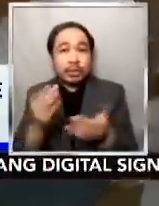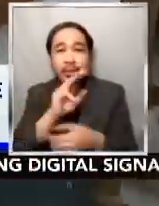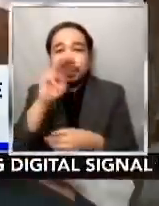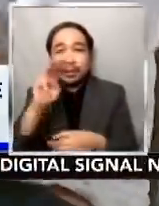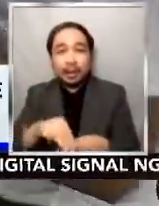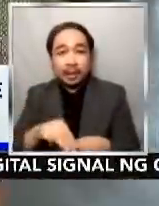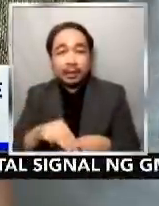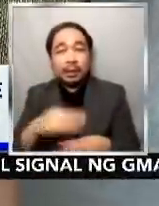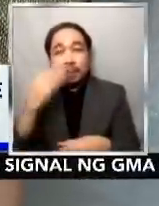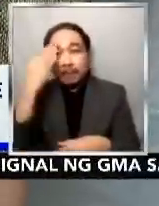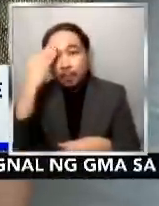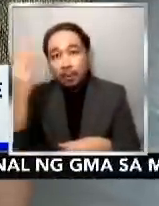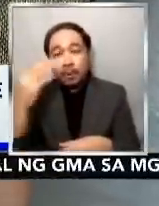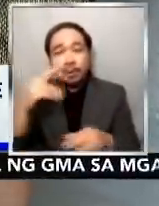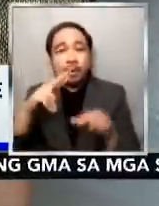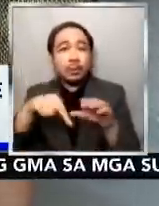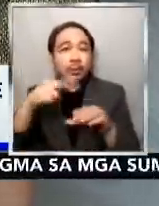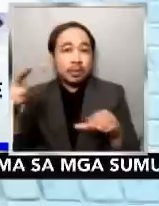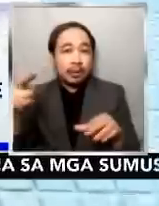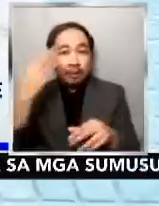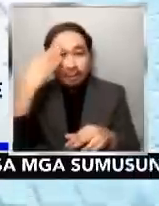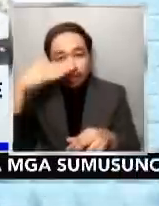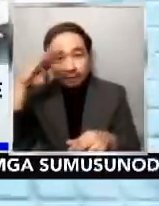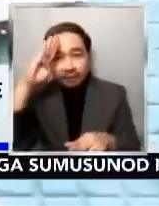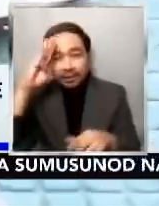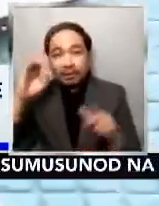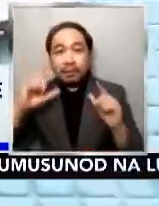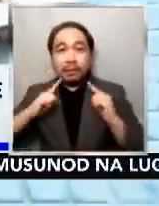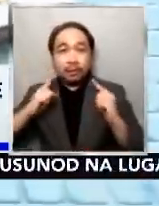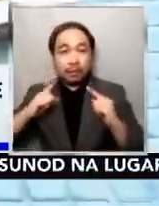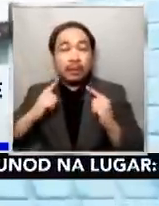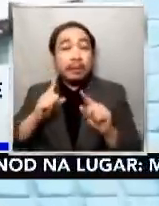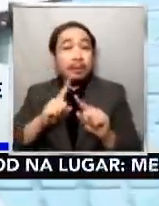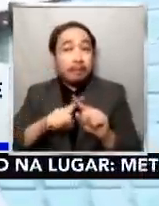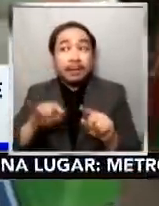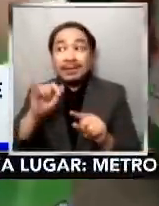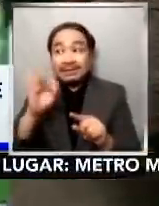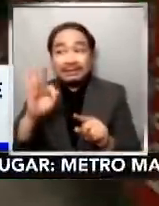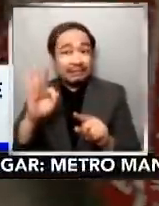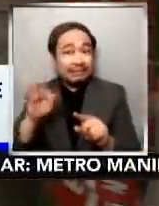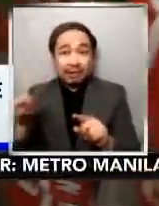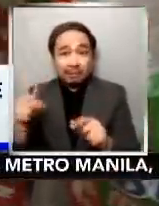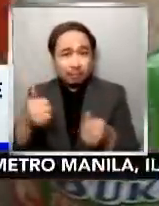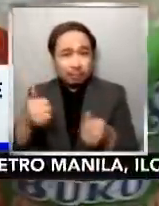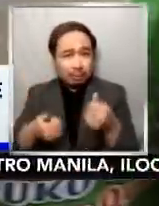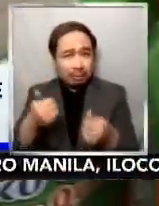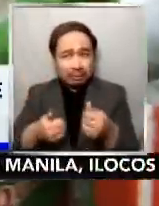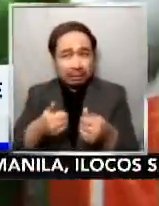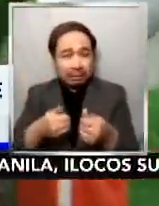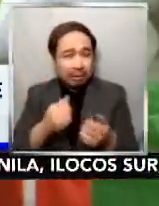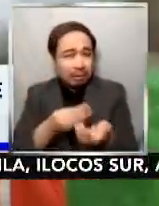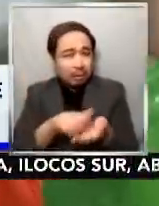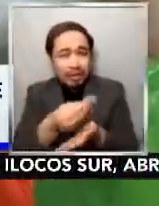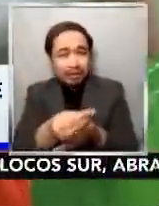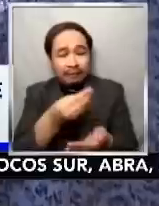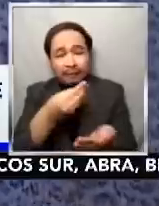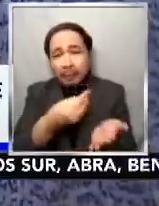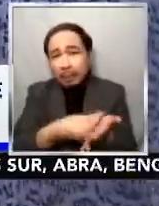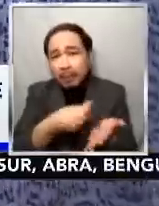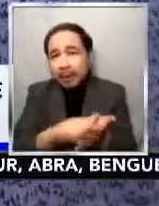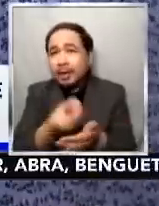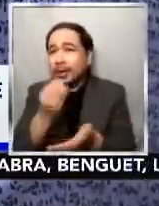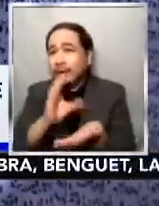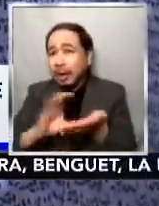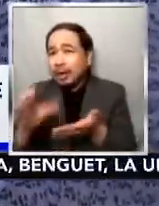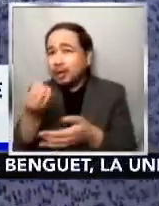Bulacan, Rizal, Cavite at Laguna. Pero kung in cash o in kind ba yan, bahala na raw ang mga lokal na pamahalaan. Ang sabi ng